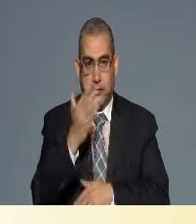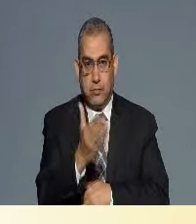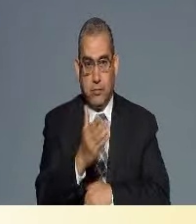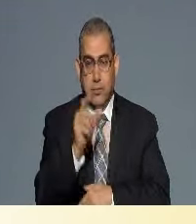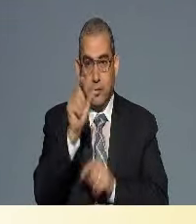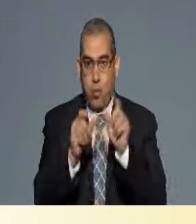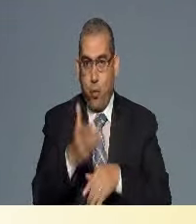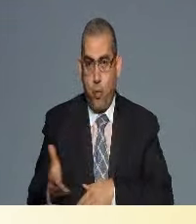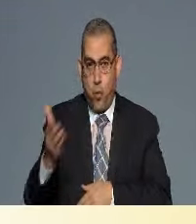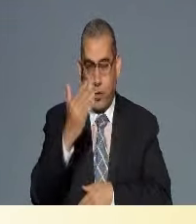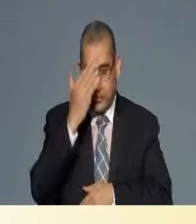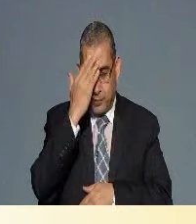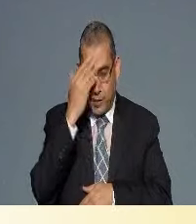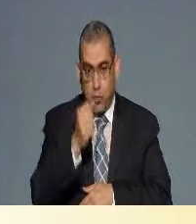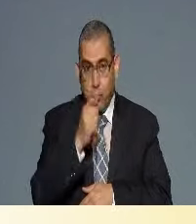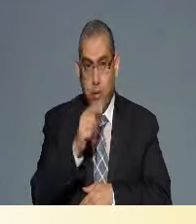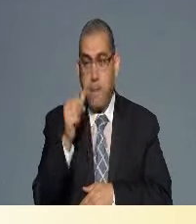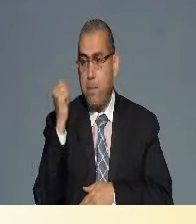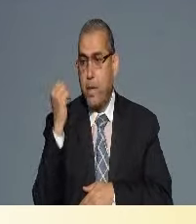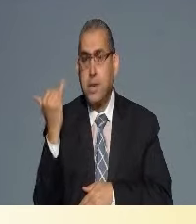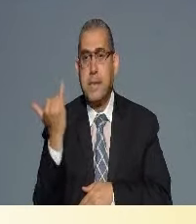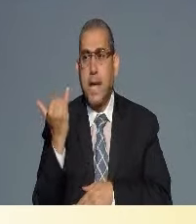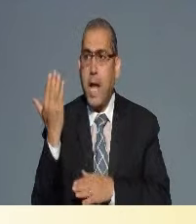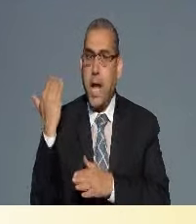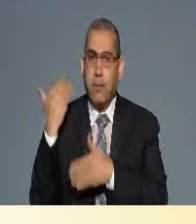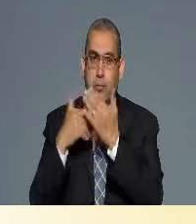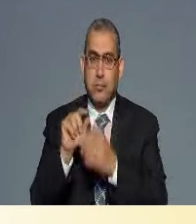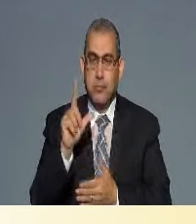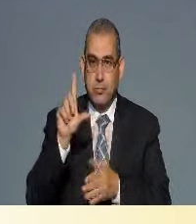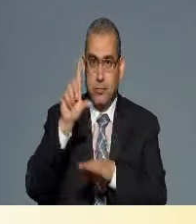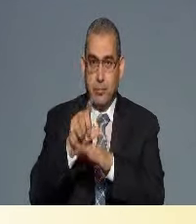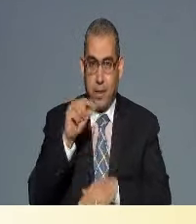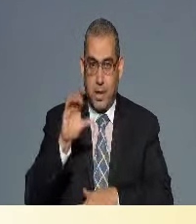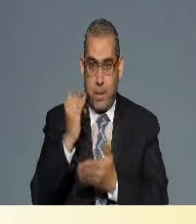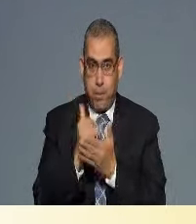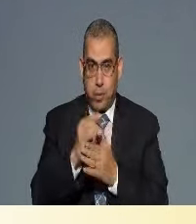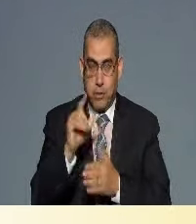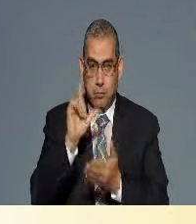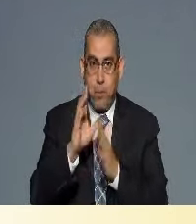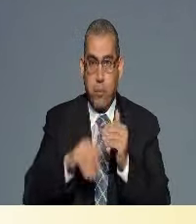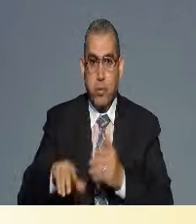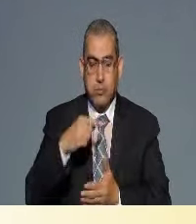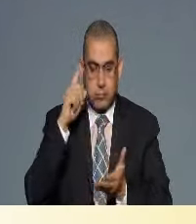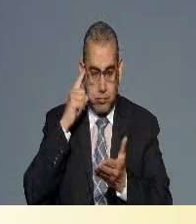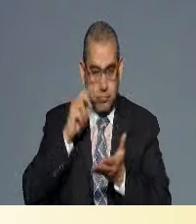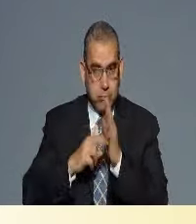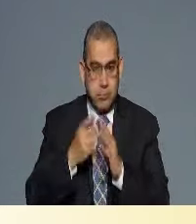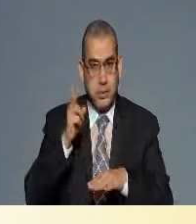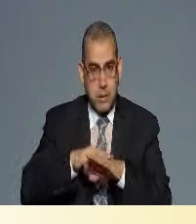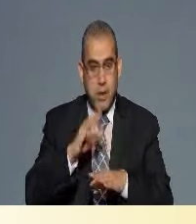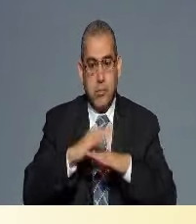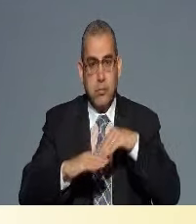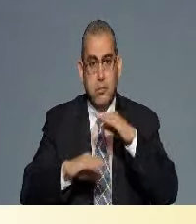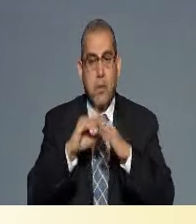الحضور، بالأمس القريب عندما حملت سيادتكم مسؤولية هذا الوطن وقررت سيادتكم أن تعيد بناءه